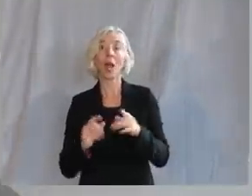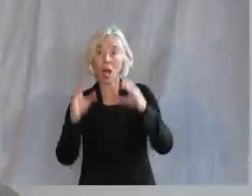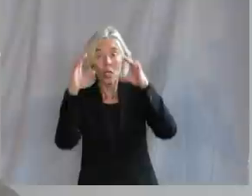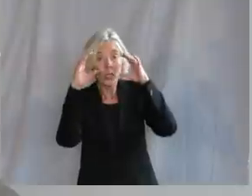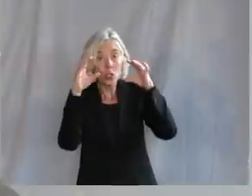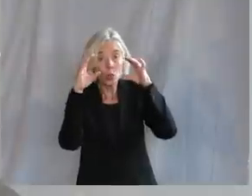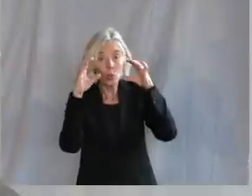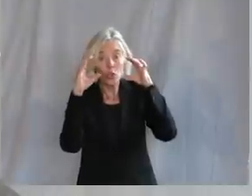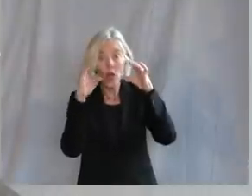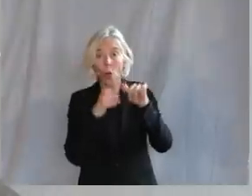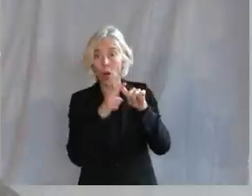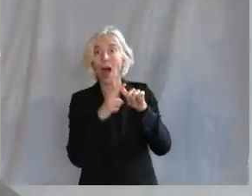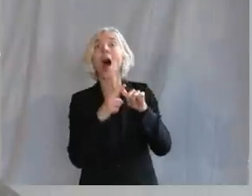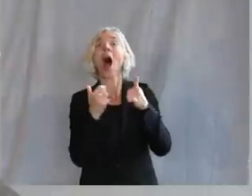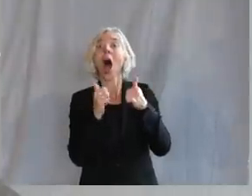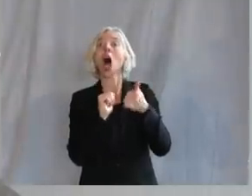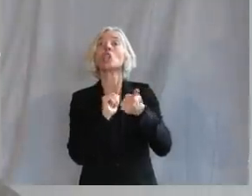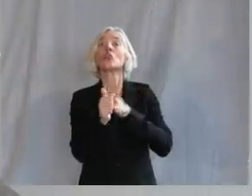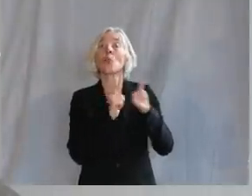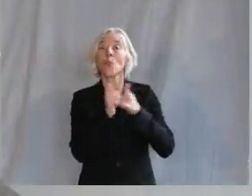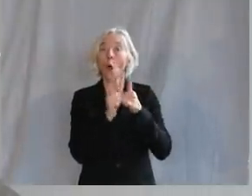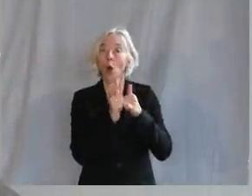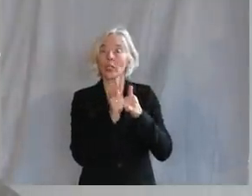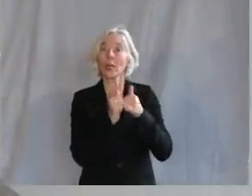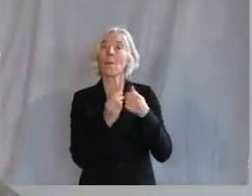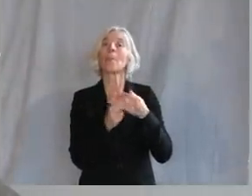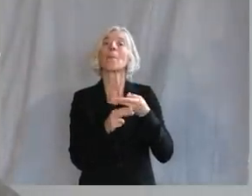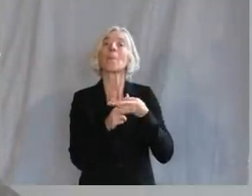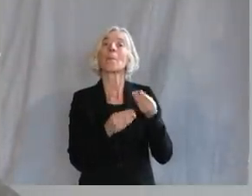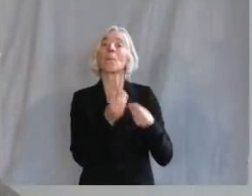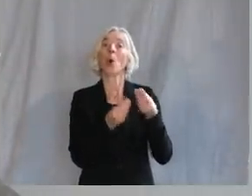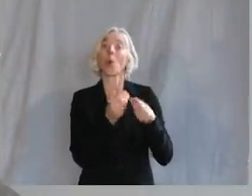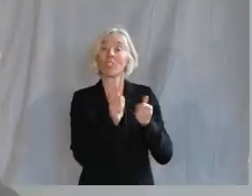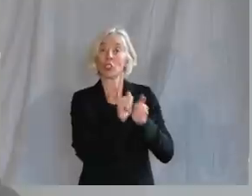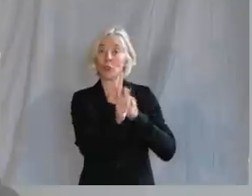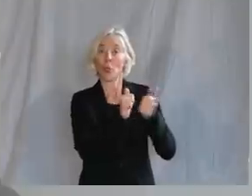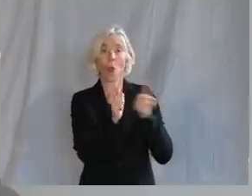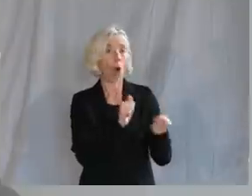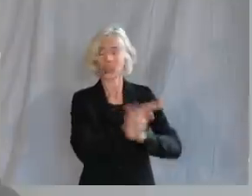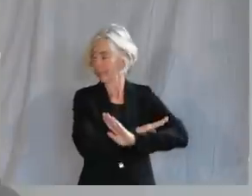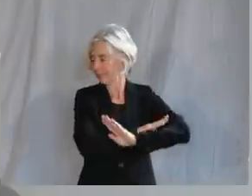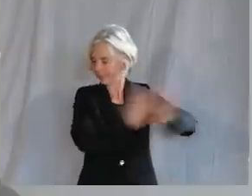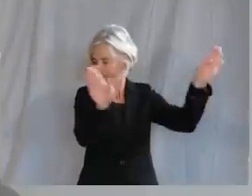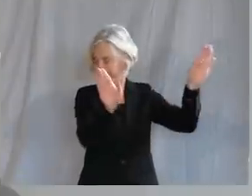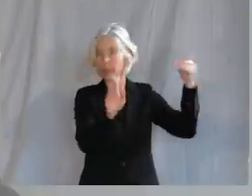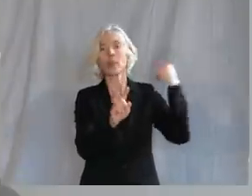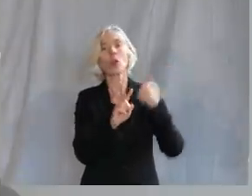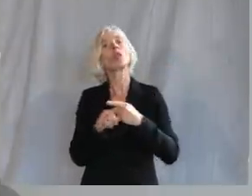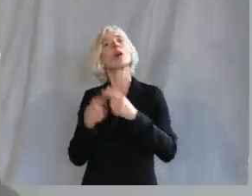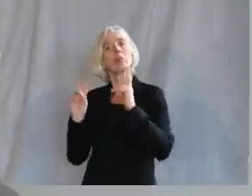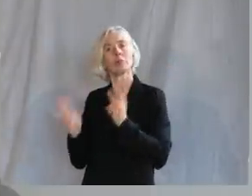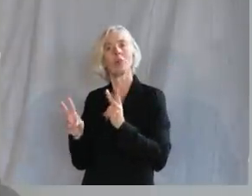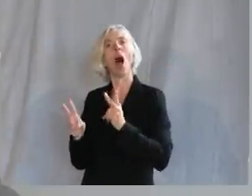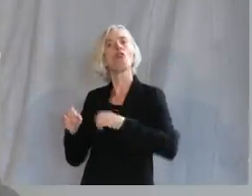im Profisport als auch im Breitensport, sind ab jetzt nicht mehr zugelassen. Das gilt also